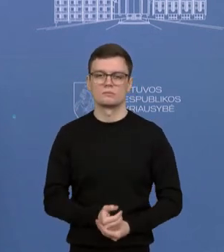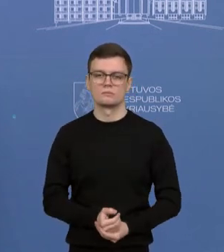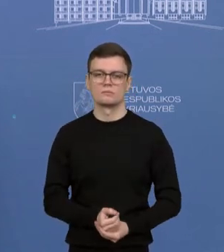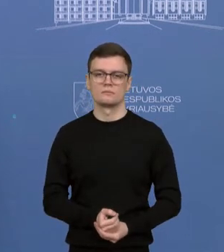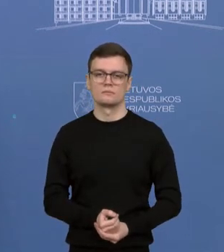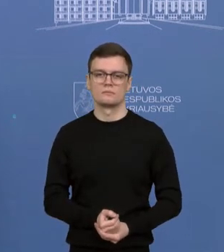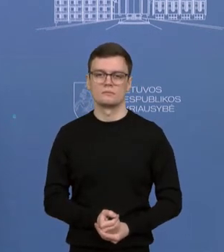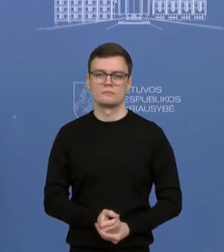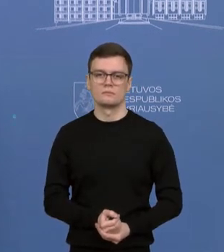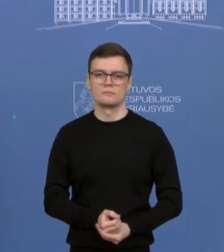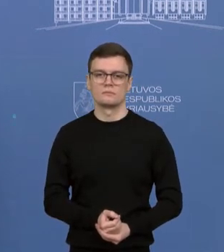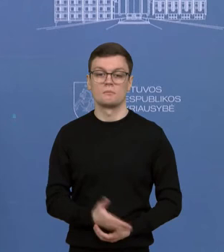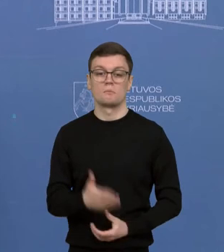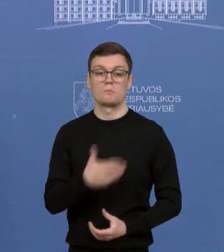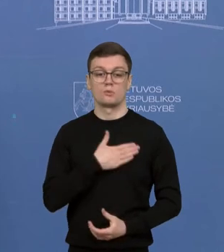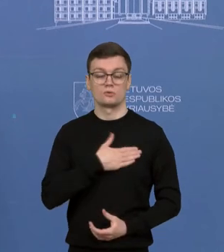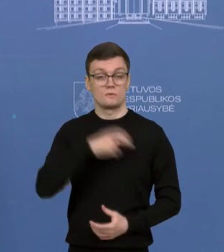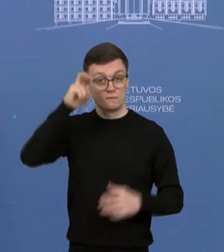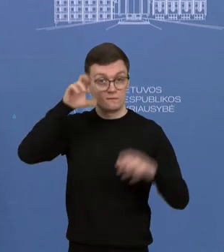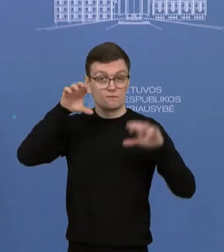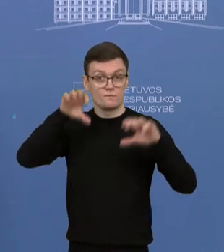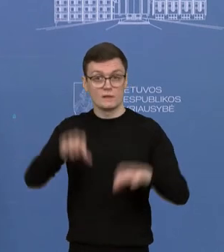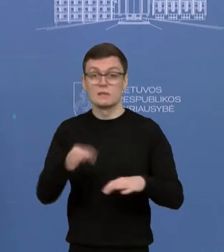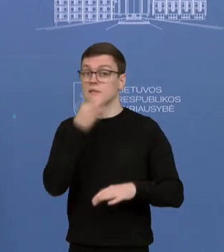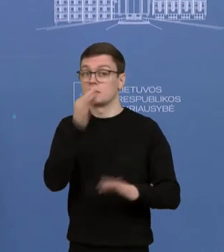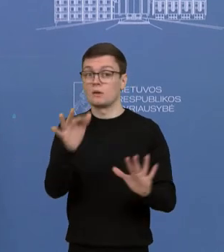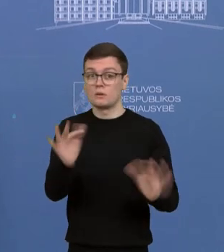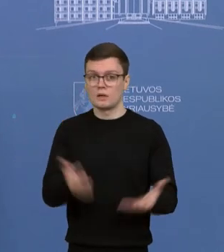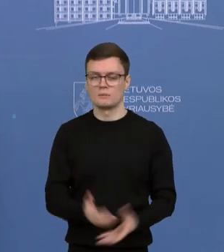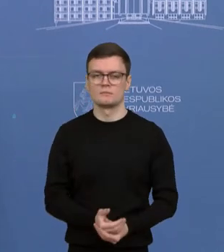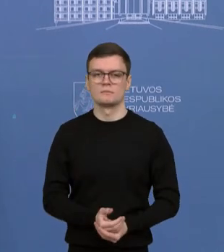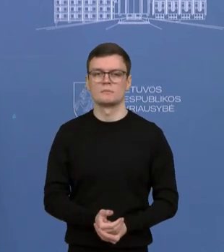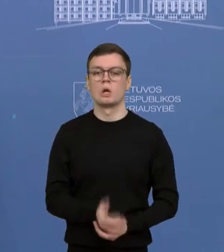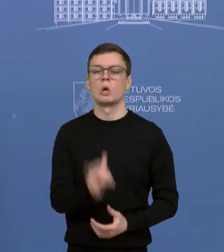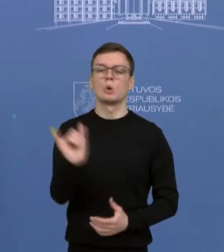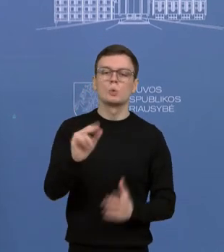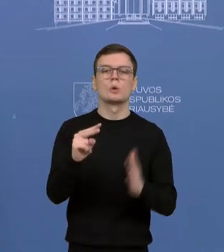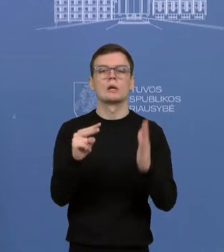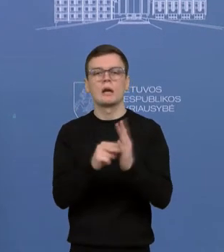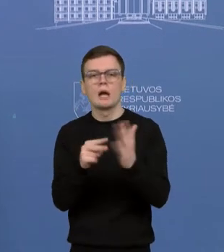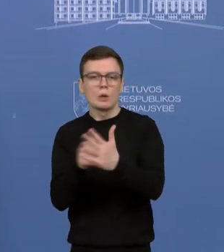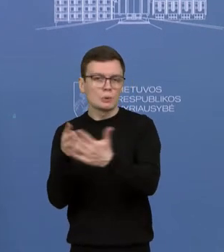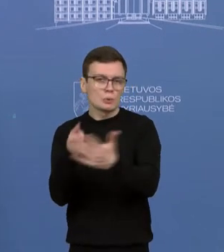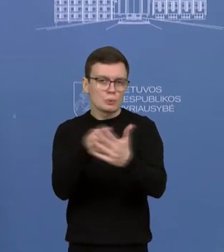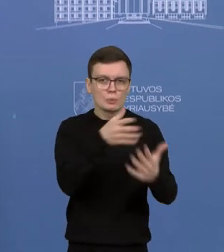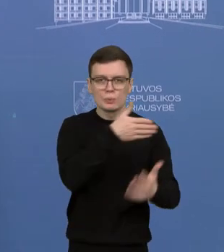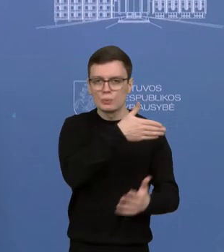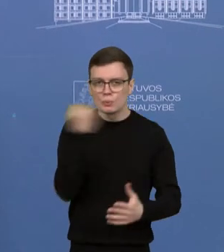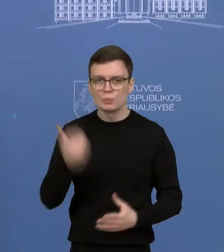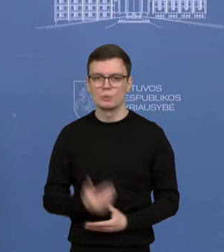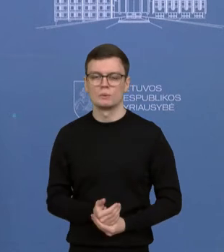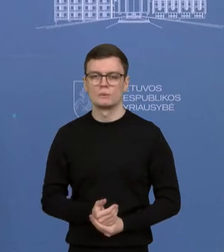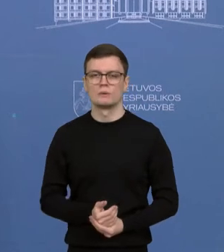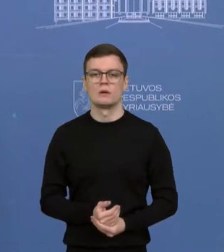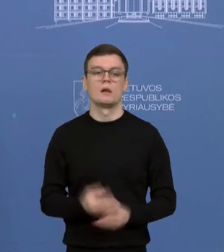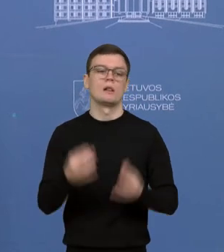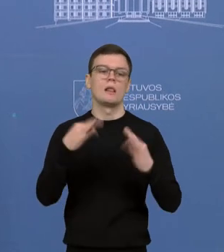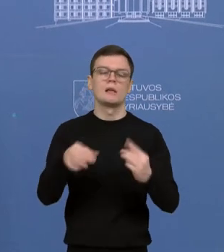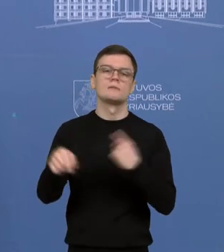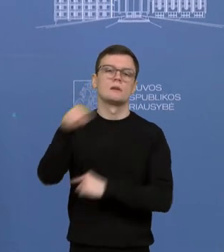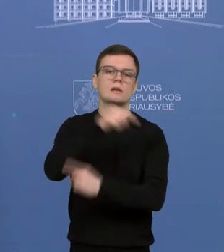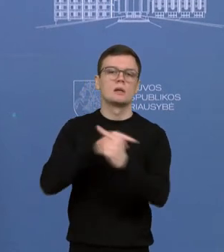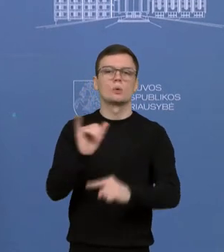ką teigia mūsų vyriausybė, visgi, kad ten, kur yra kainos nereguliuojamas, ten, kur yra laisva rinka, visgi rinka